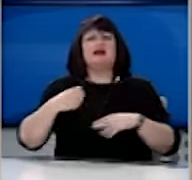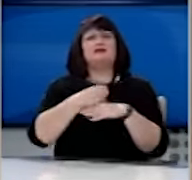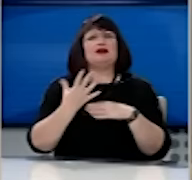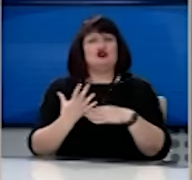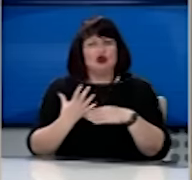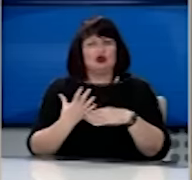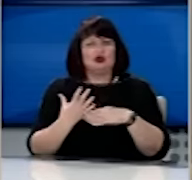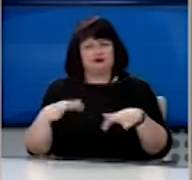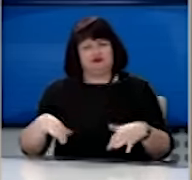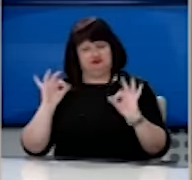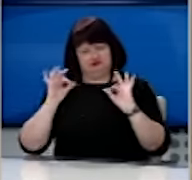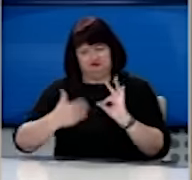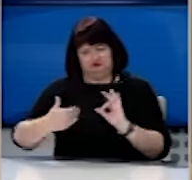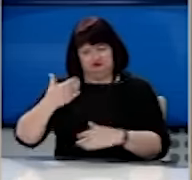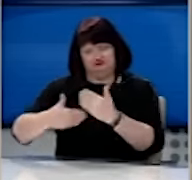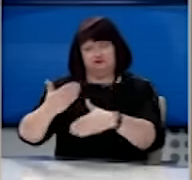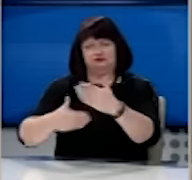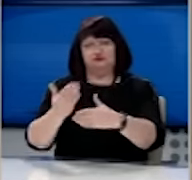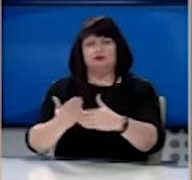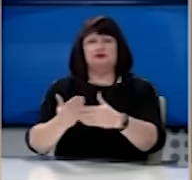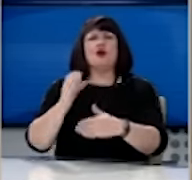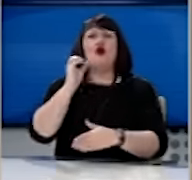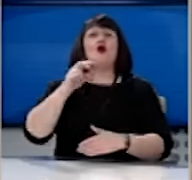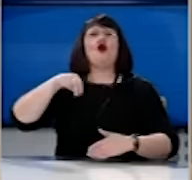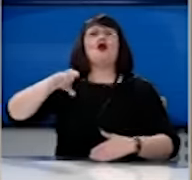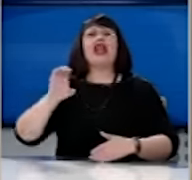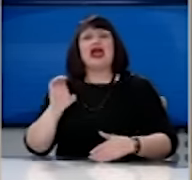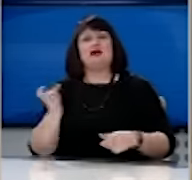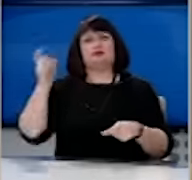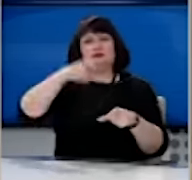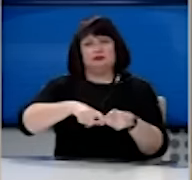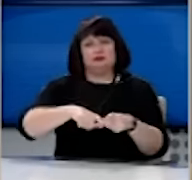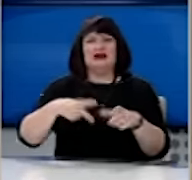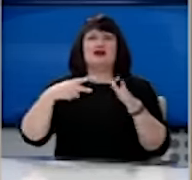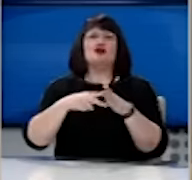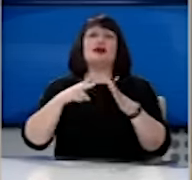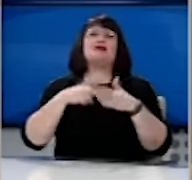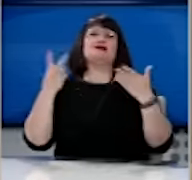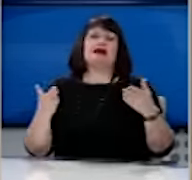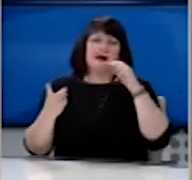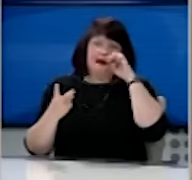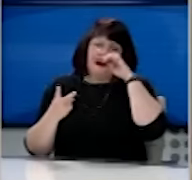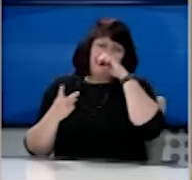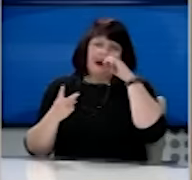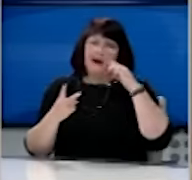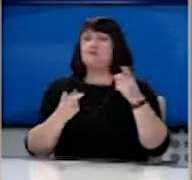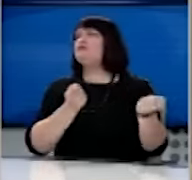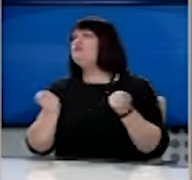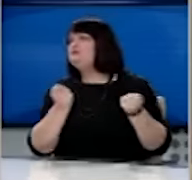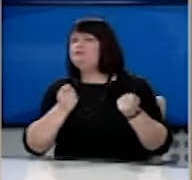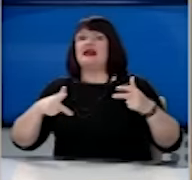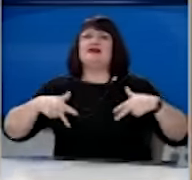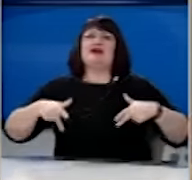για να ξεκινήσει η διαδικασία ένταξης στην ΟΝΕ. Το 2017, επί διακυβέρνησης